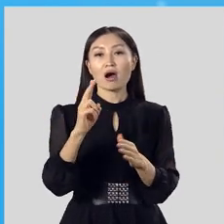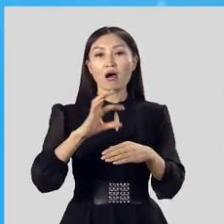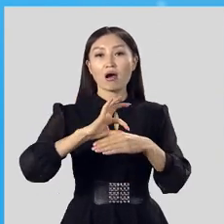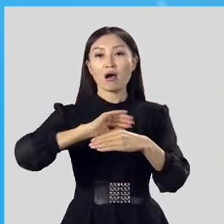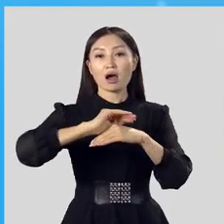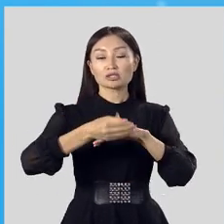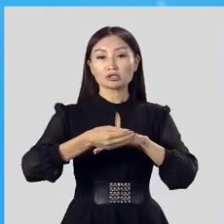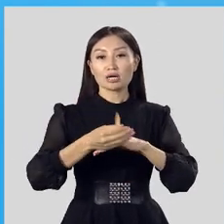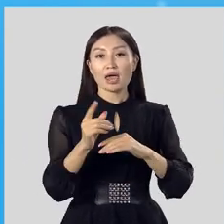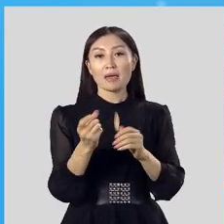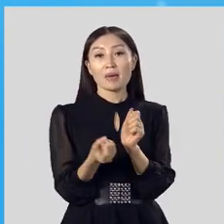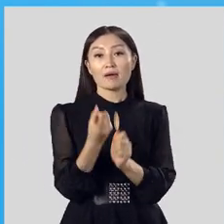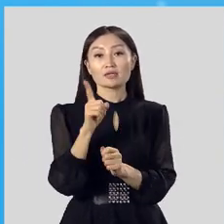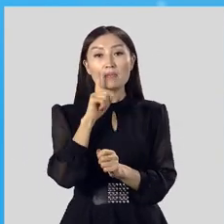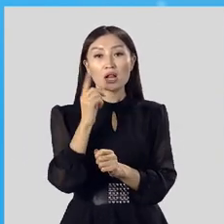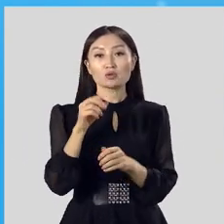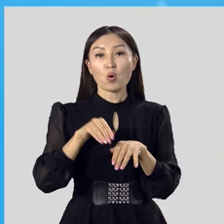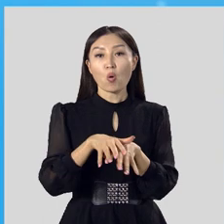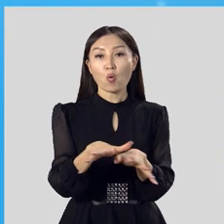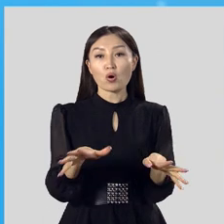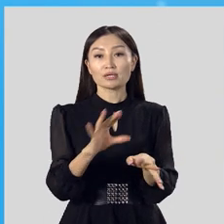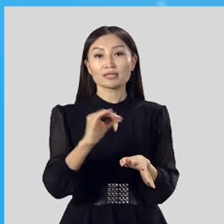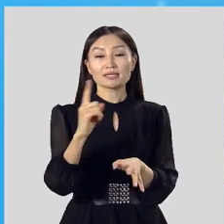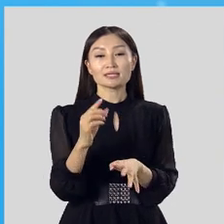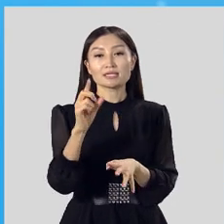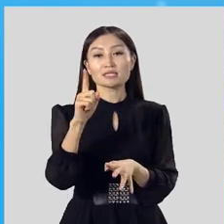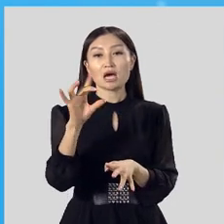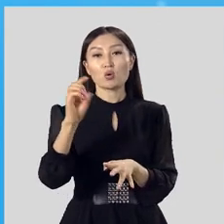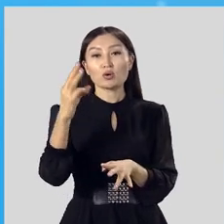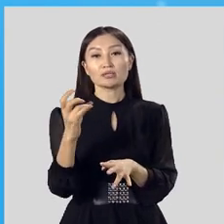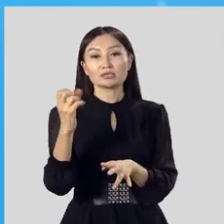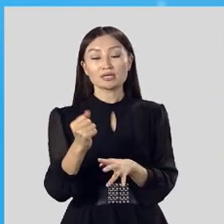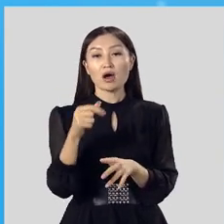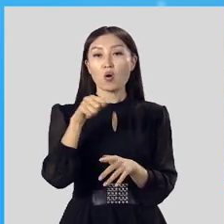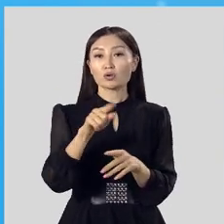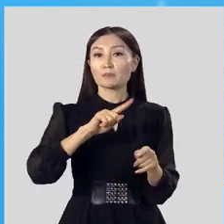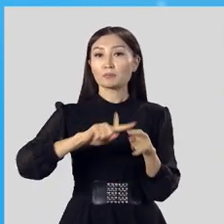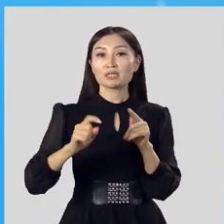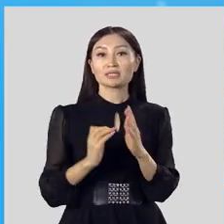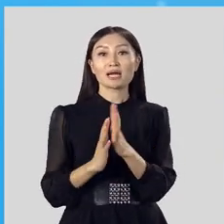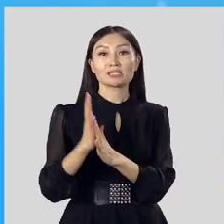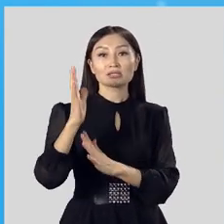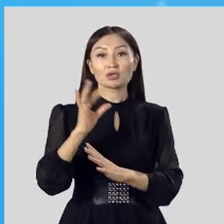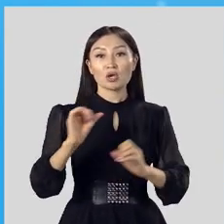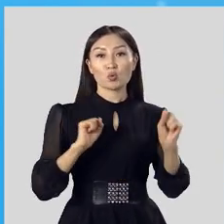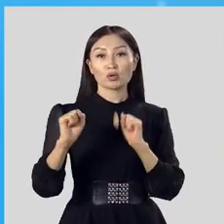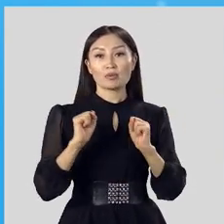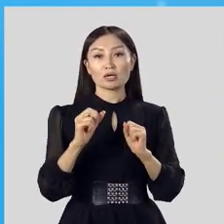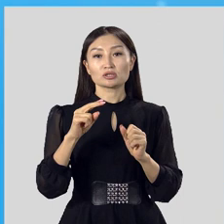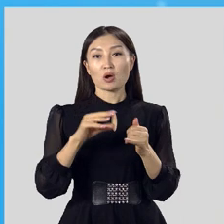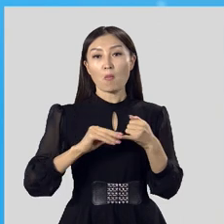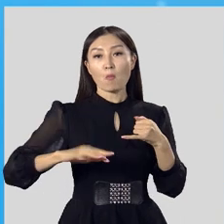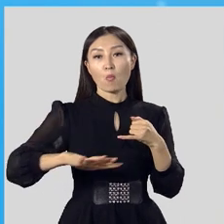появляется молодой корень, развивающийся из зародышевого корешка. Он быстро растет и укрепляется в